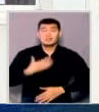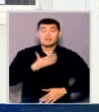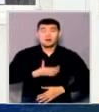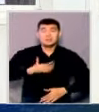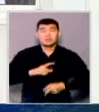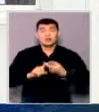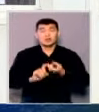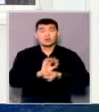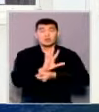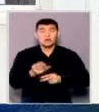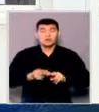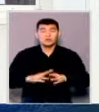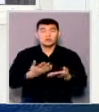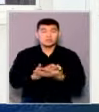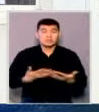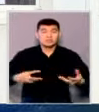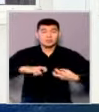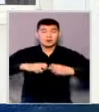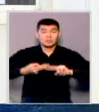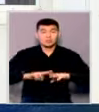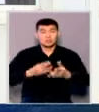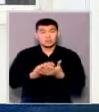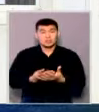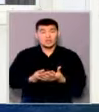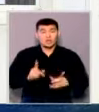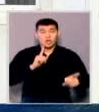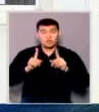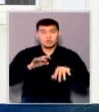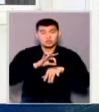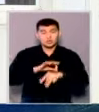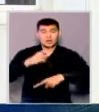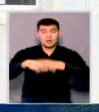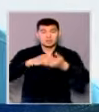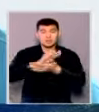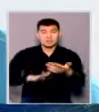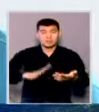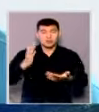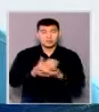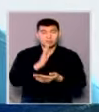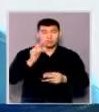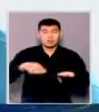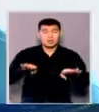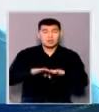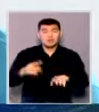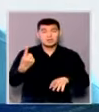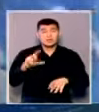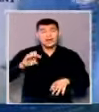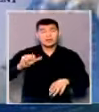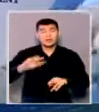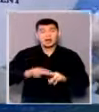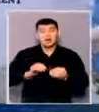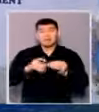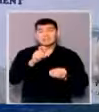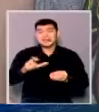ковид ауруының алдын алу жөніндегі мәселелер жөнінде бұл жұмыс әлі де ары қарай жалғаса береді. Жалпы өңірде 1 ақпаннан бері 15